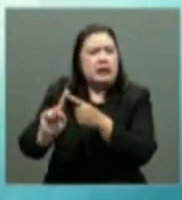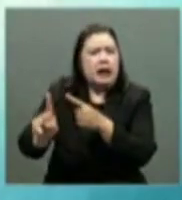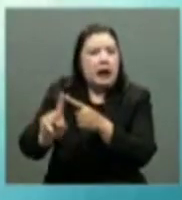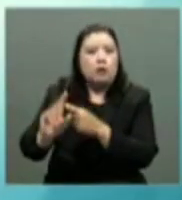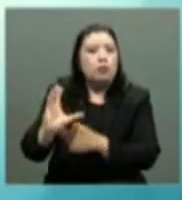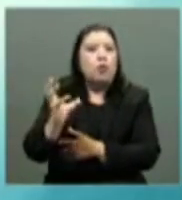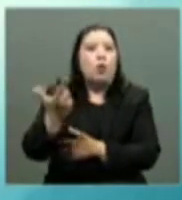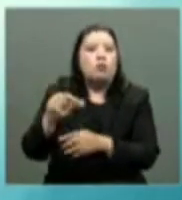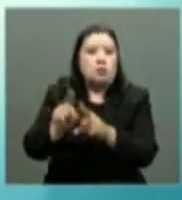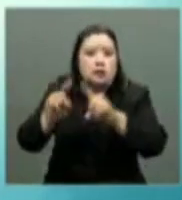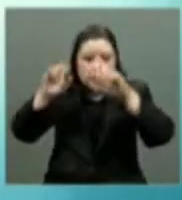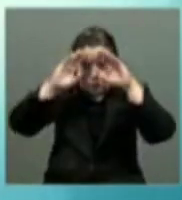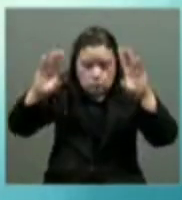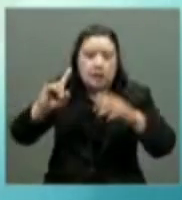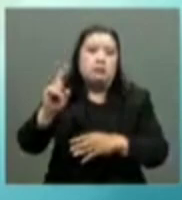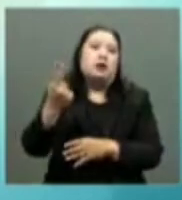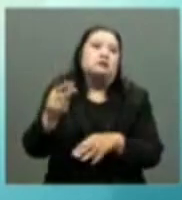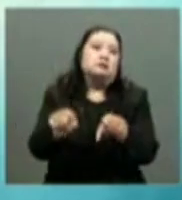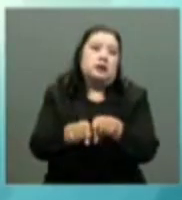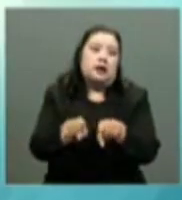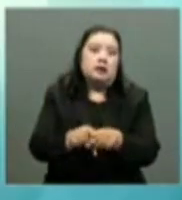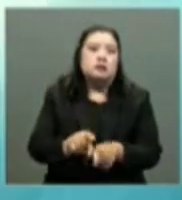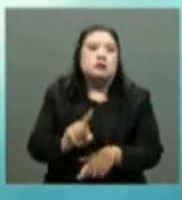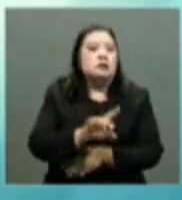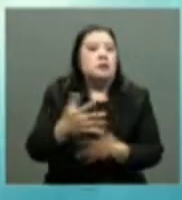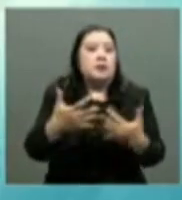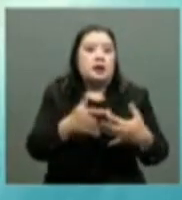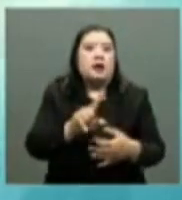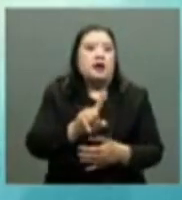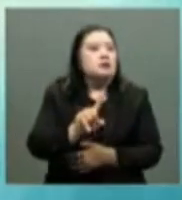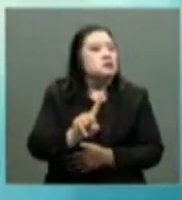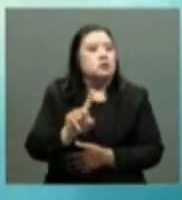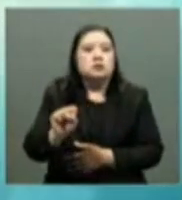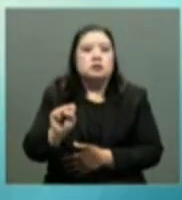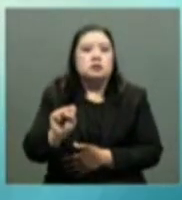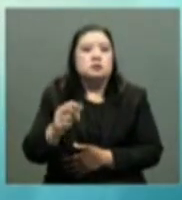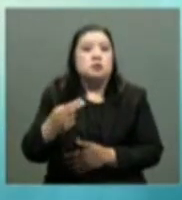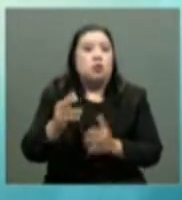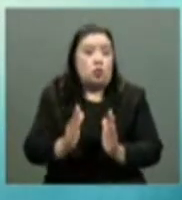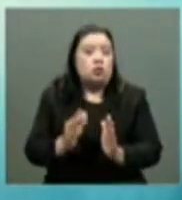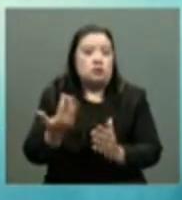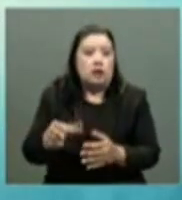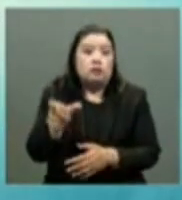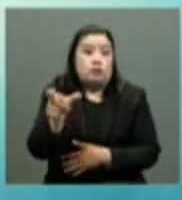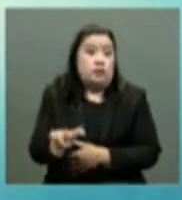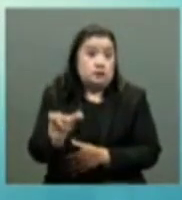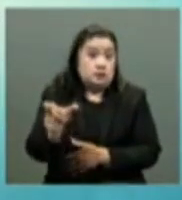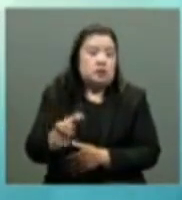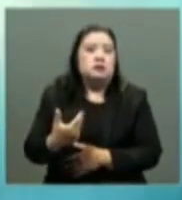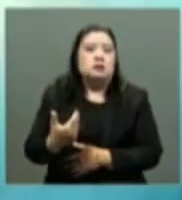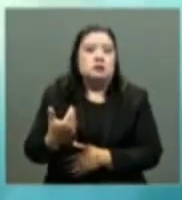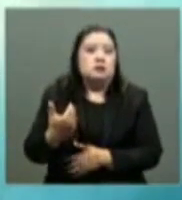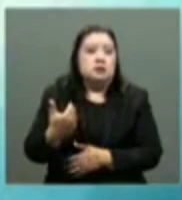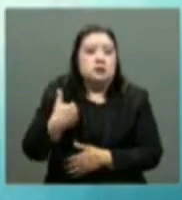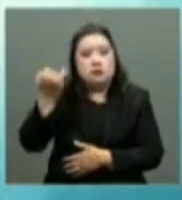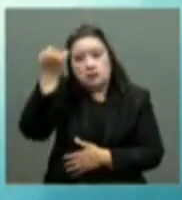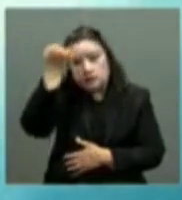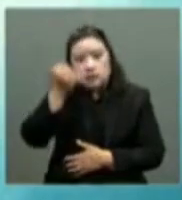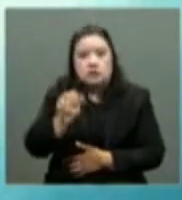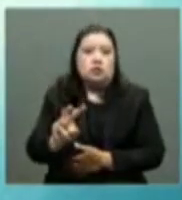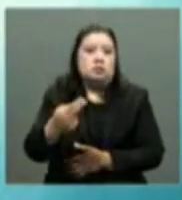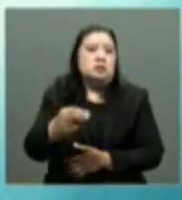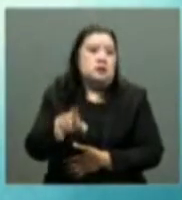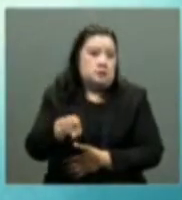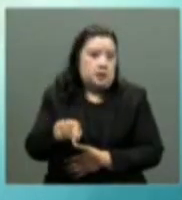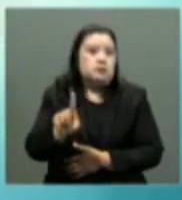นะครับสหรัฐอเมริกามีเสียชีวิตไปแล้ว 26,000 กว่าคนฝรั่งเศสไปอิตาลีเสียชีวิตไป 21,000